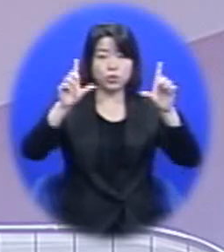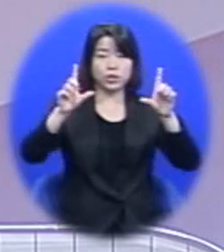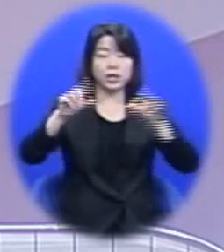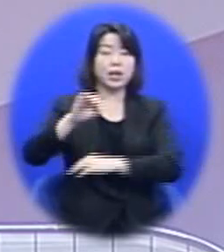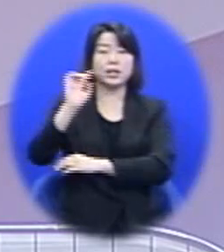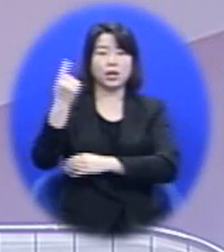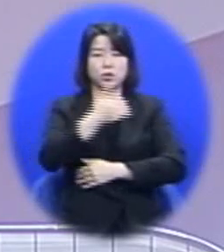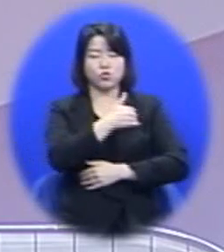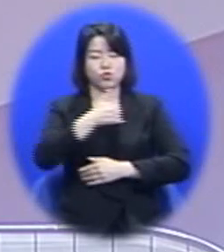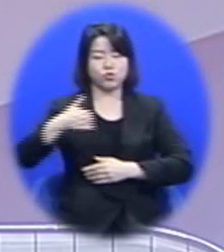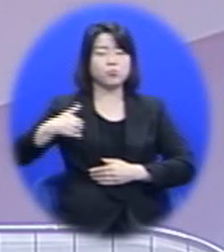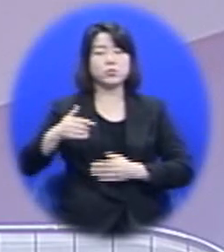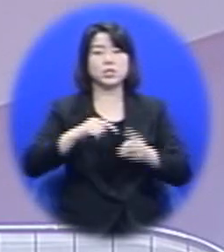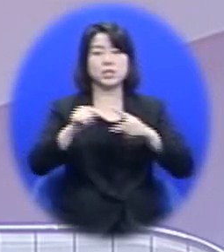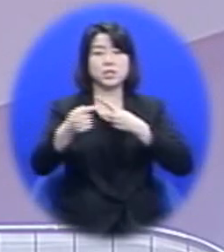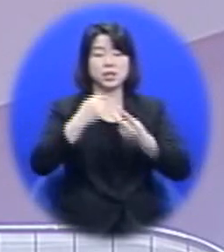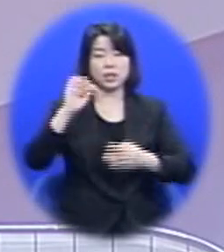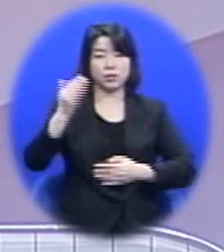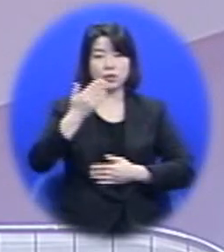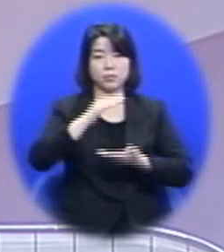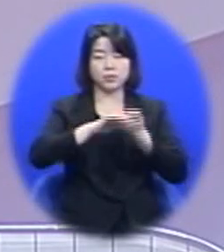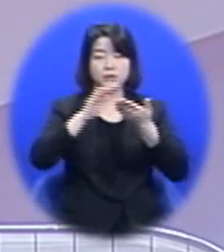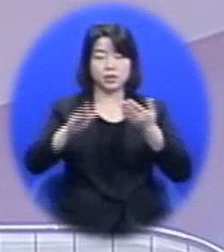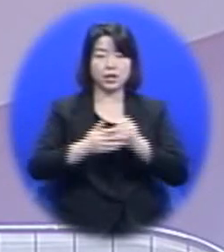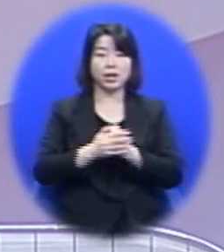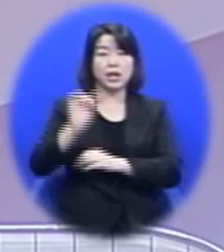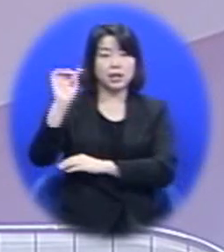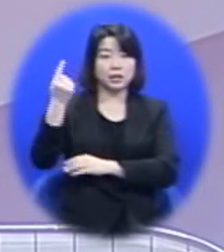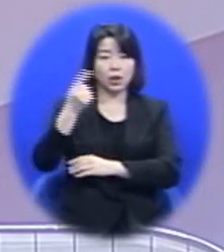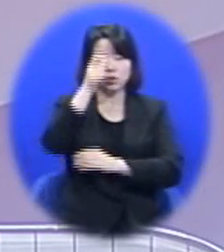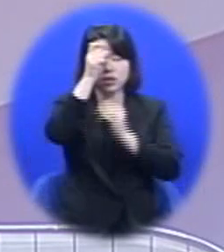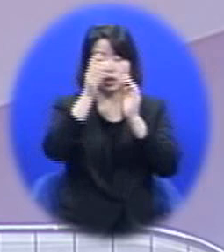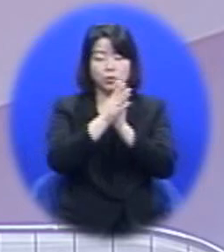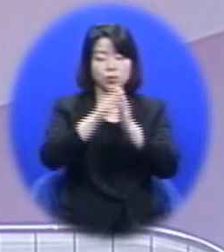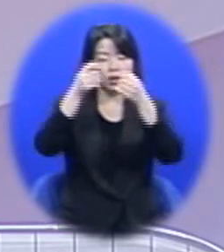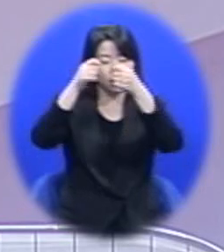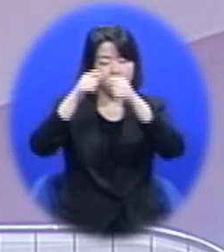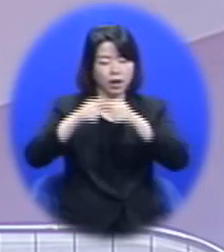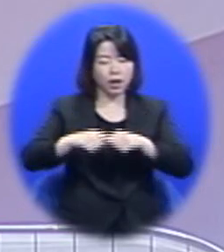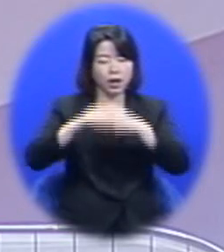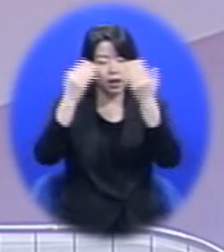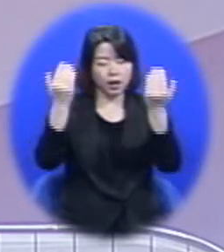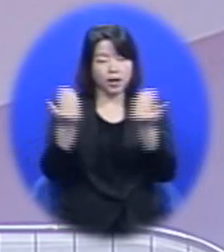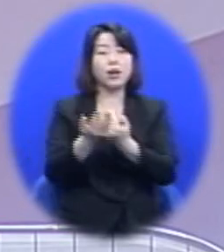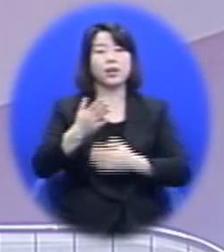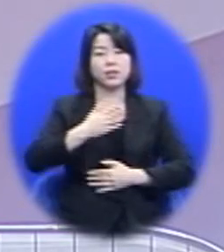충분히 이해하게 돼요. 다윗의 기도가 구구절절이 여러분의 기도가 됩니다.